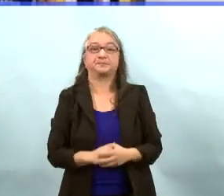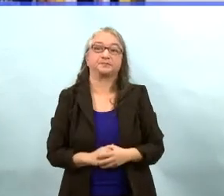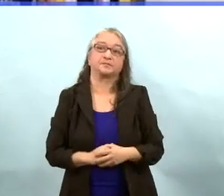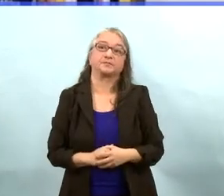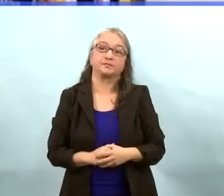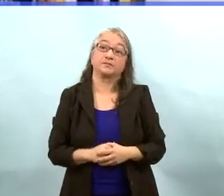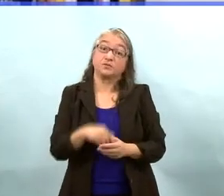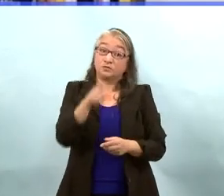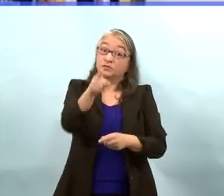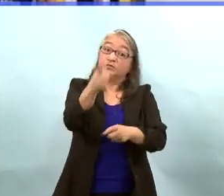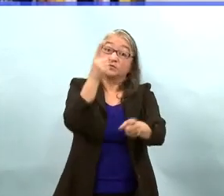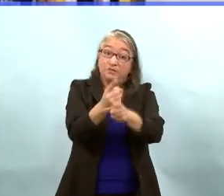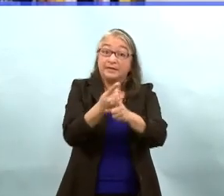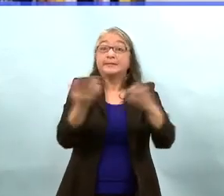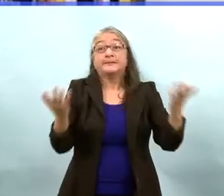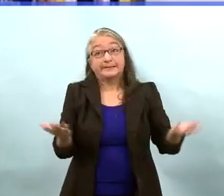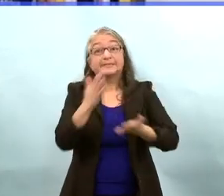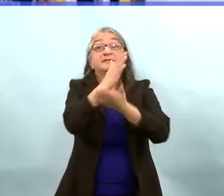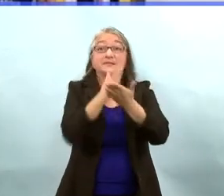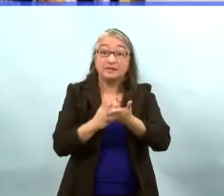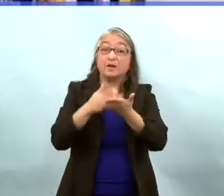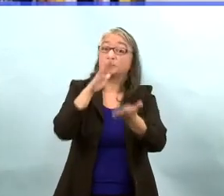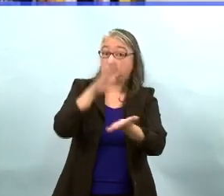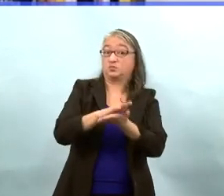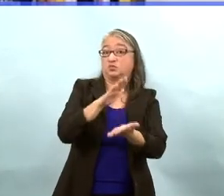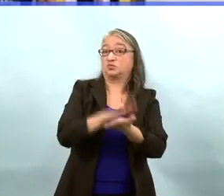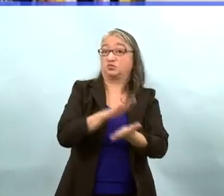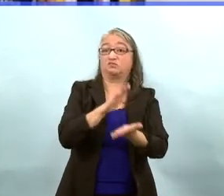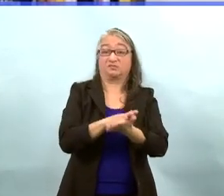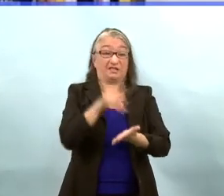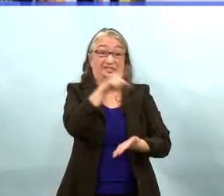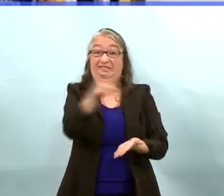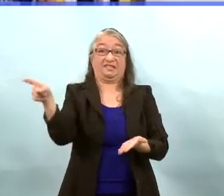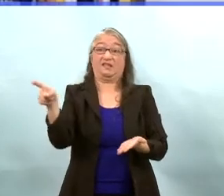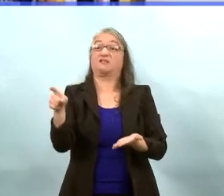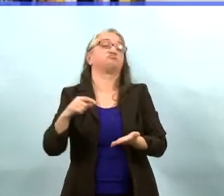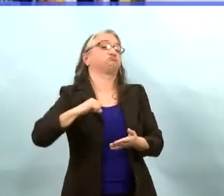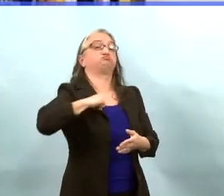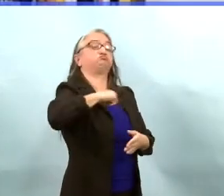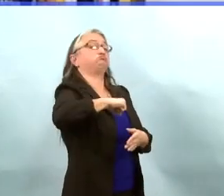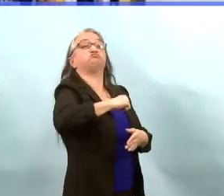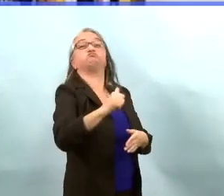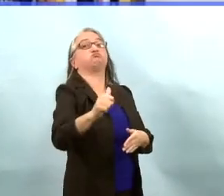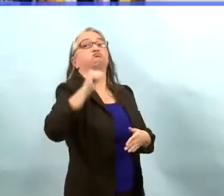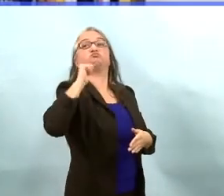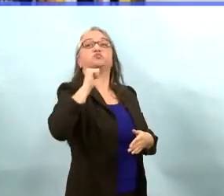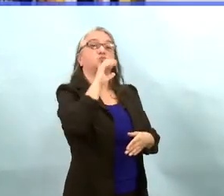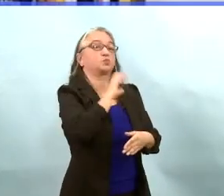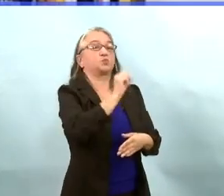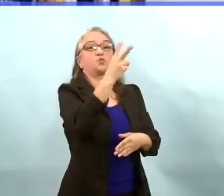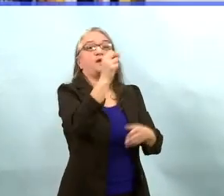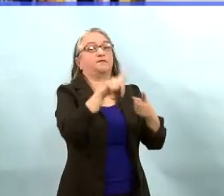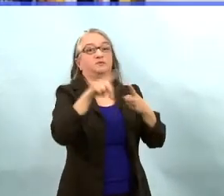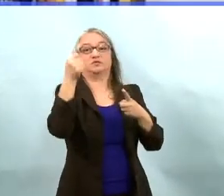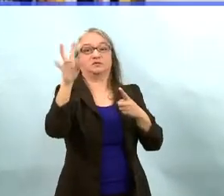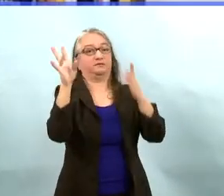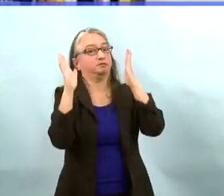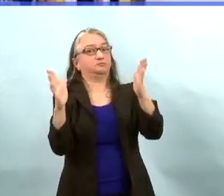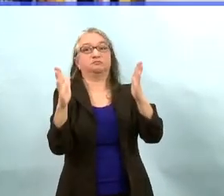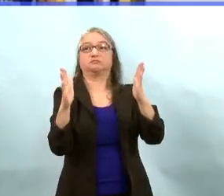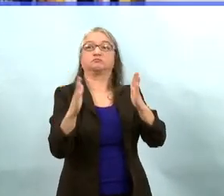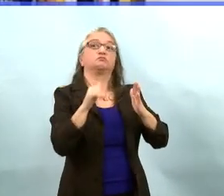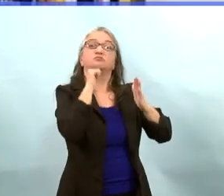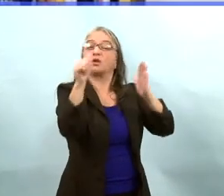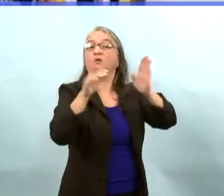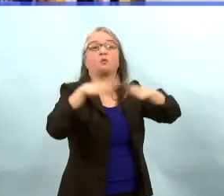Alors effectivement, c'est vrai qu'il y a certaines écoles qui ont refusé de participer au programme de vaccination dans les écoles